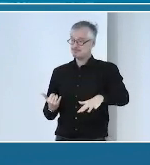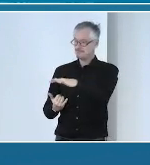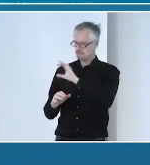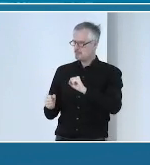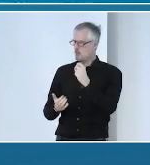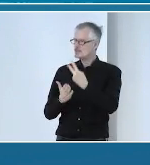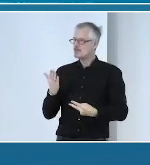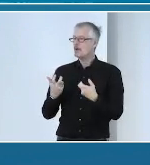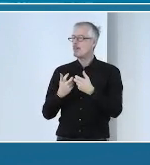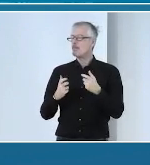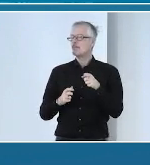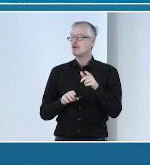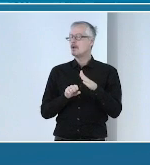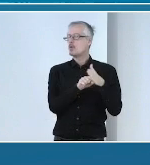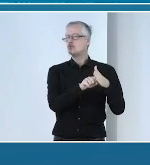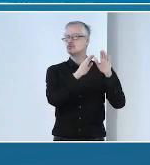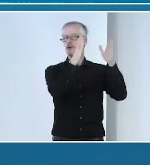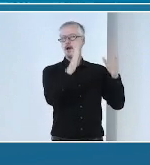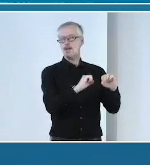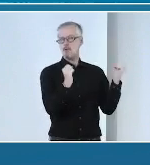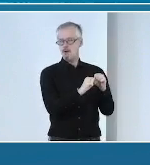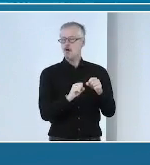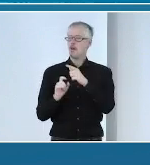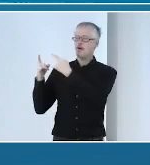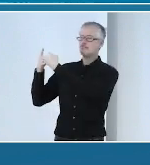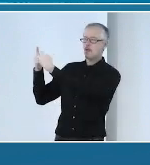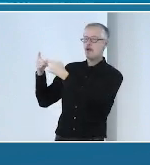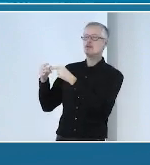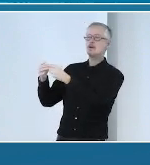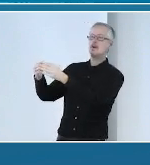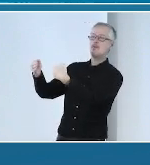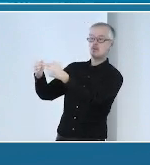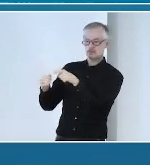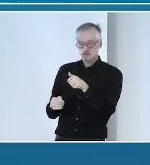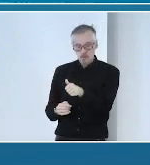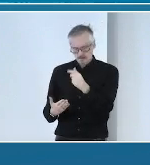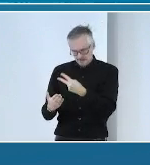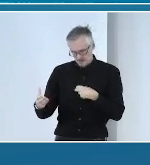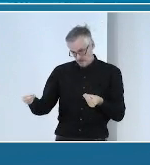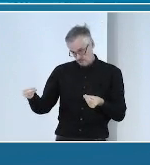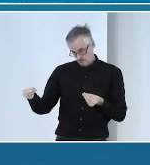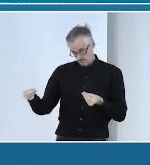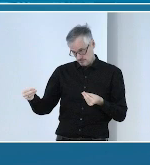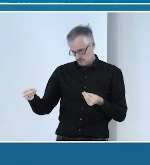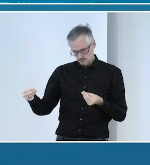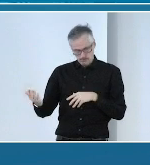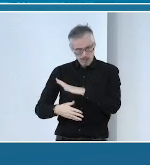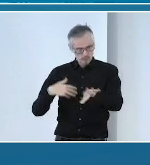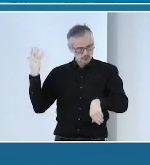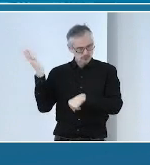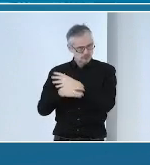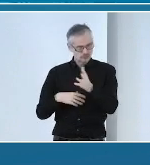c'est-à-dire l'armoire à gauche, la porte à droite, la fenêtre, etc., c'était vraiment très, très confus. Il n'y avait pas moyen